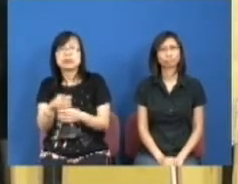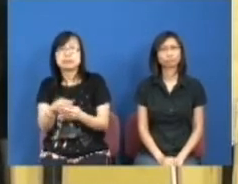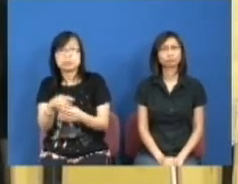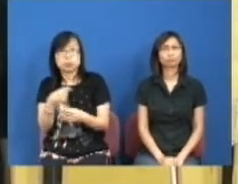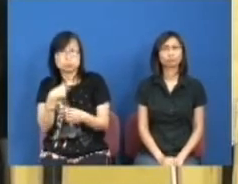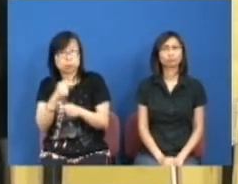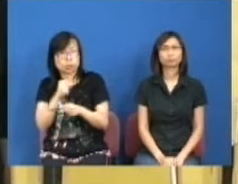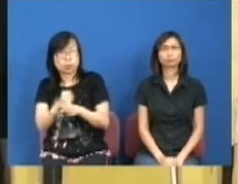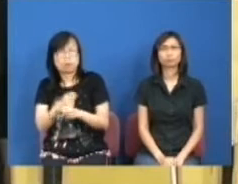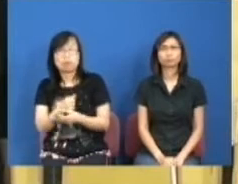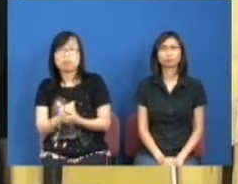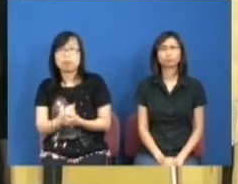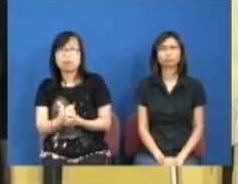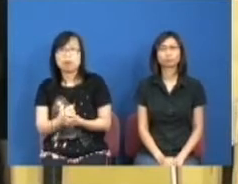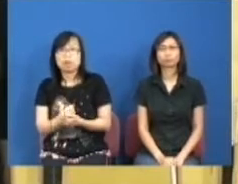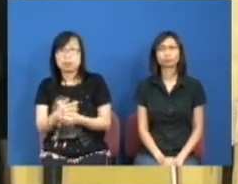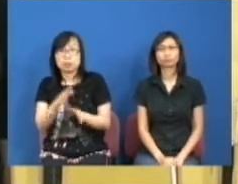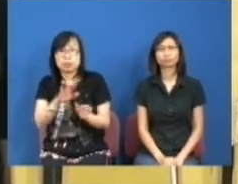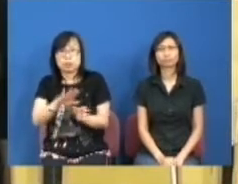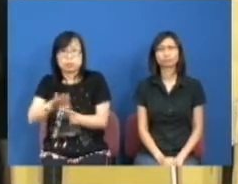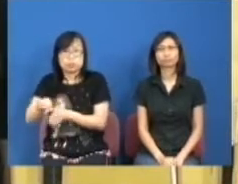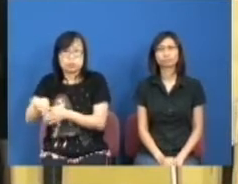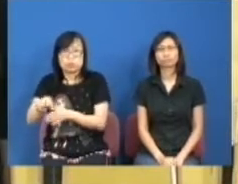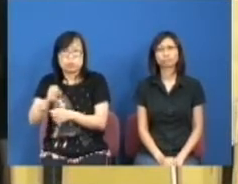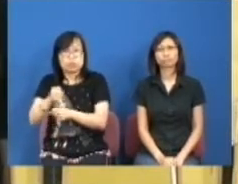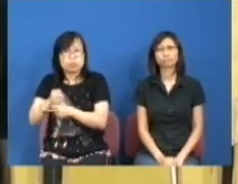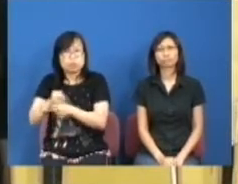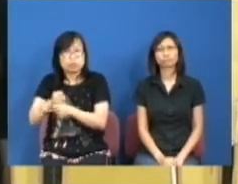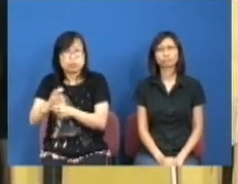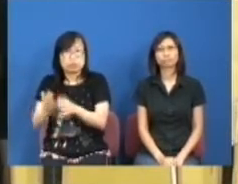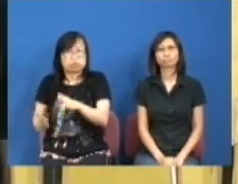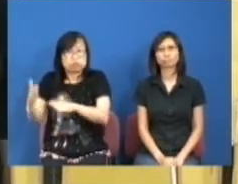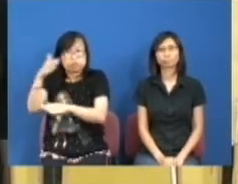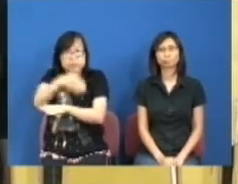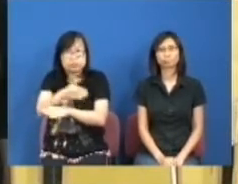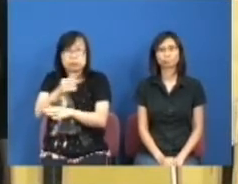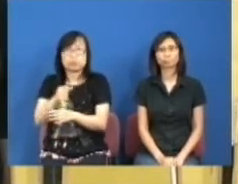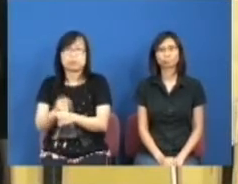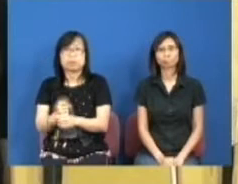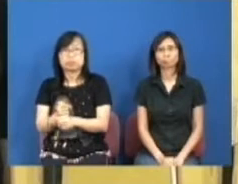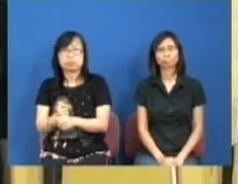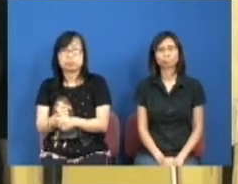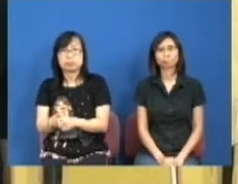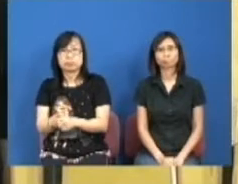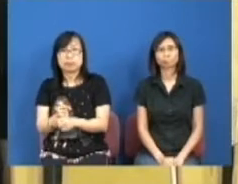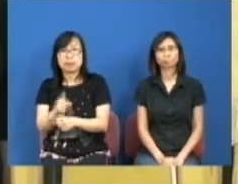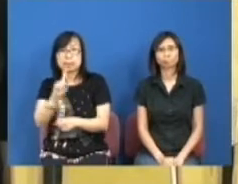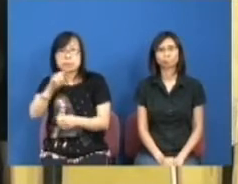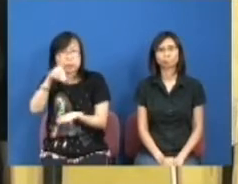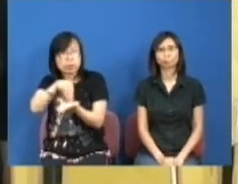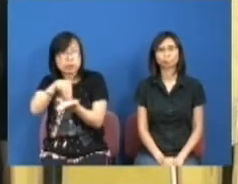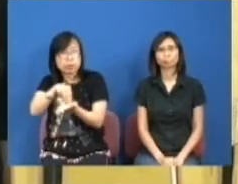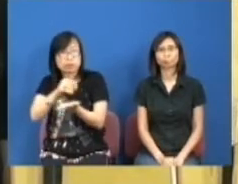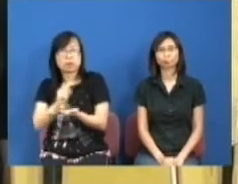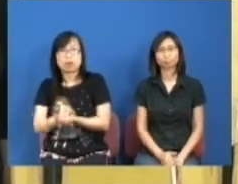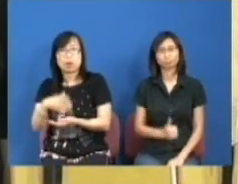處境？而除咗係應付呢個處境之外，仲要超越呢個處境，即係我哋應該點樣定位呢？好似